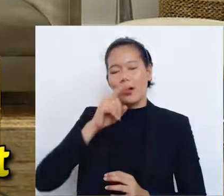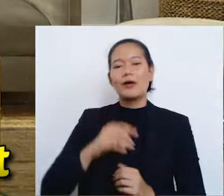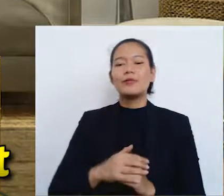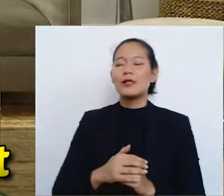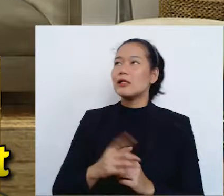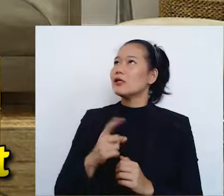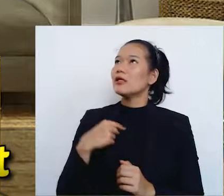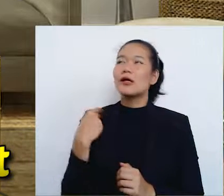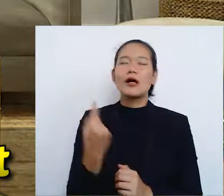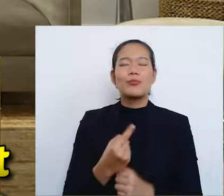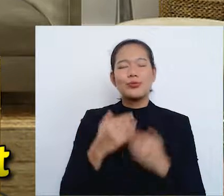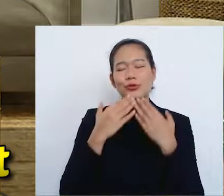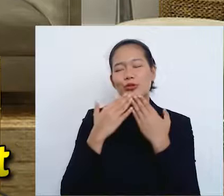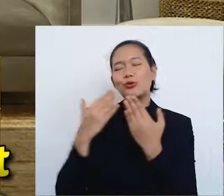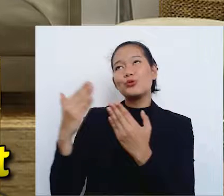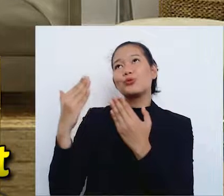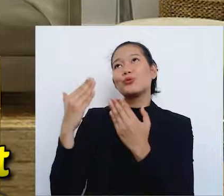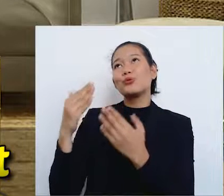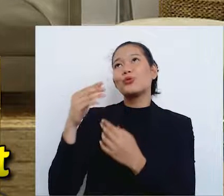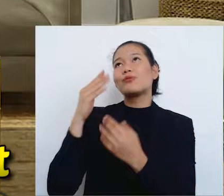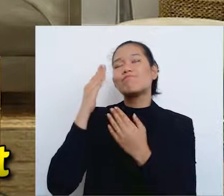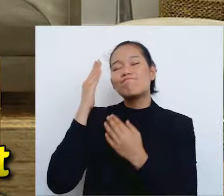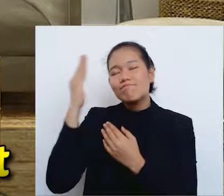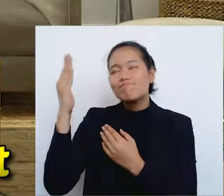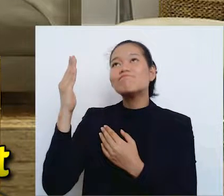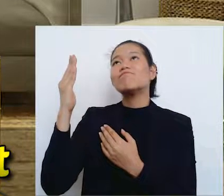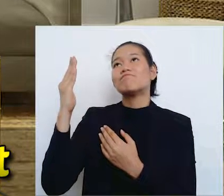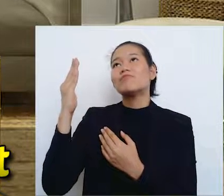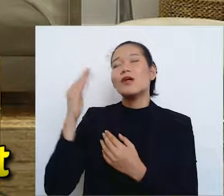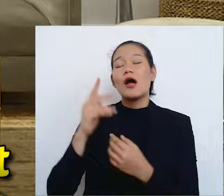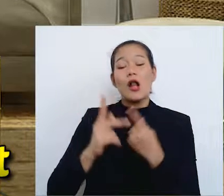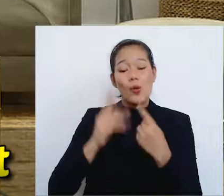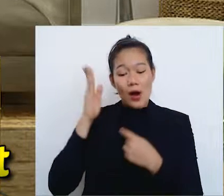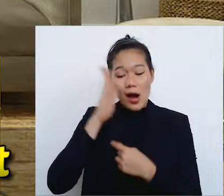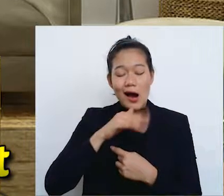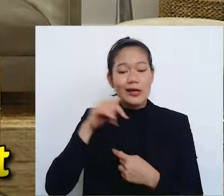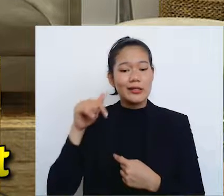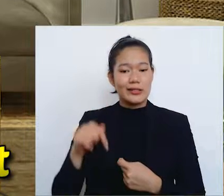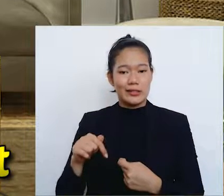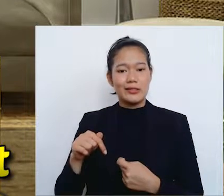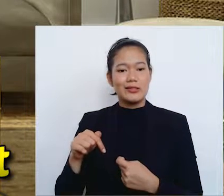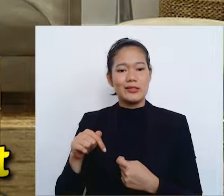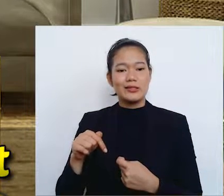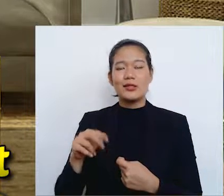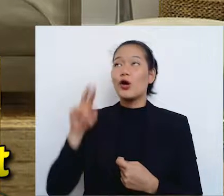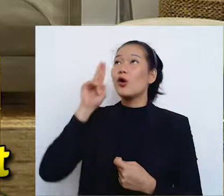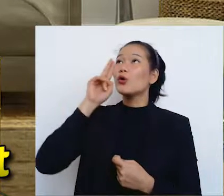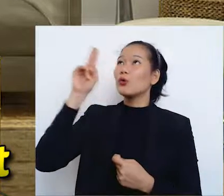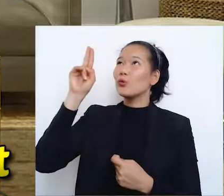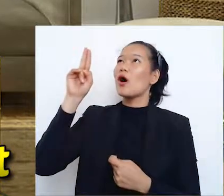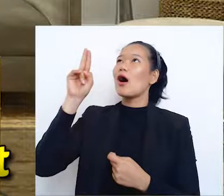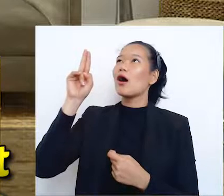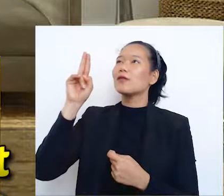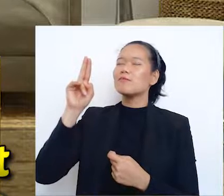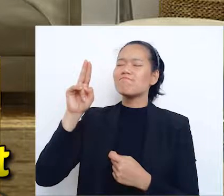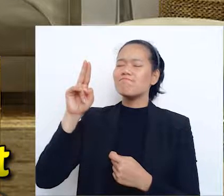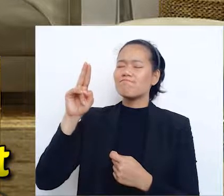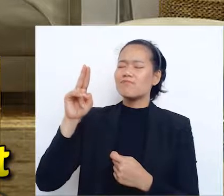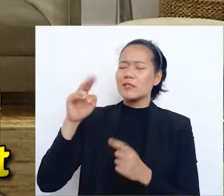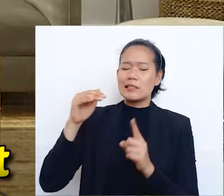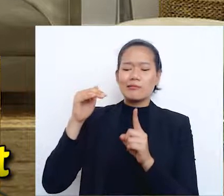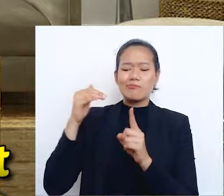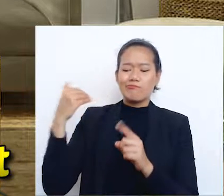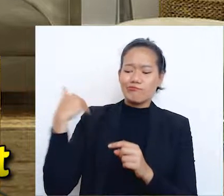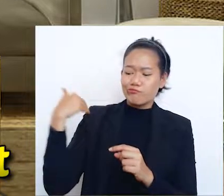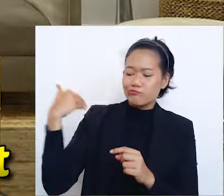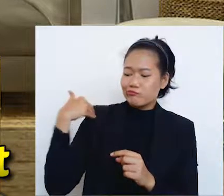Bapa, betapa kami mengucap syukur kepada-Mu jikalau pada hari ini Tuhan kembali